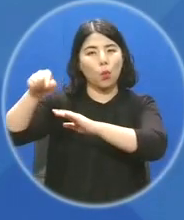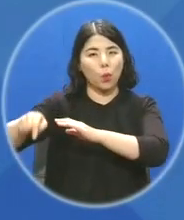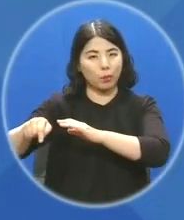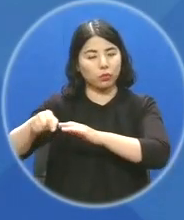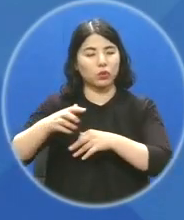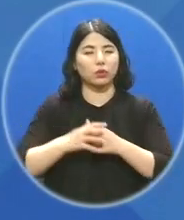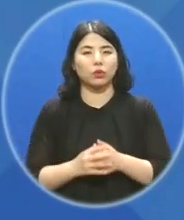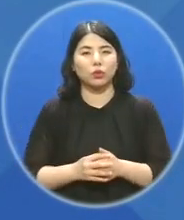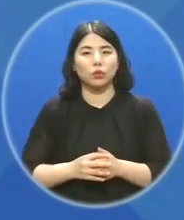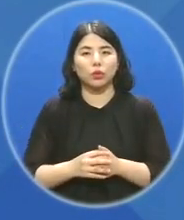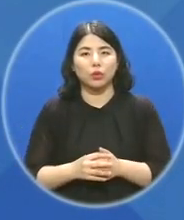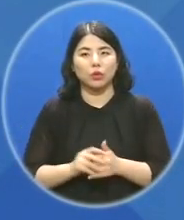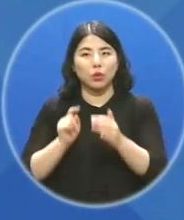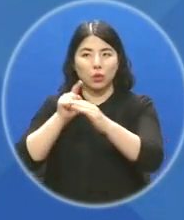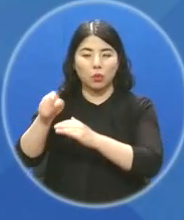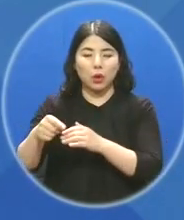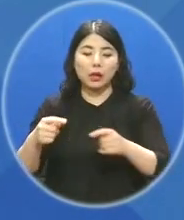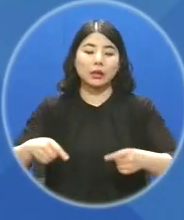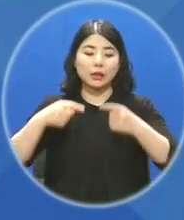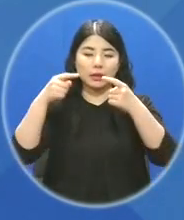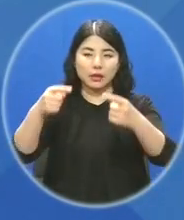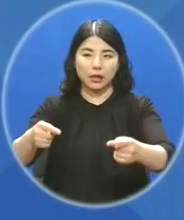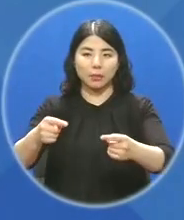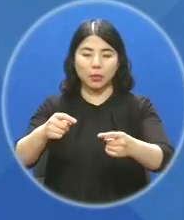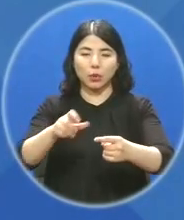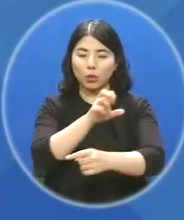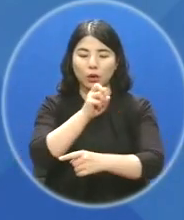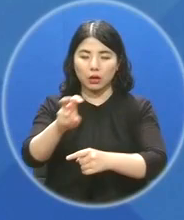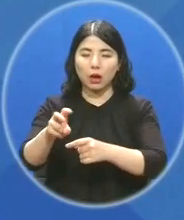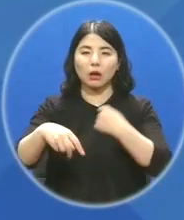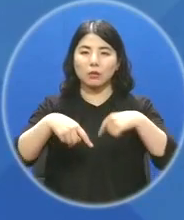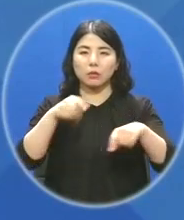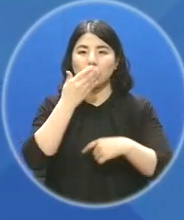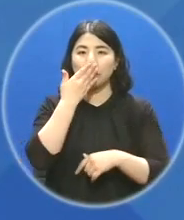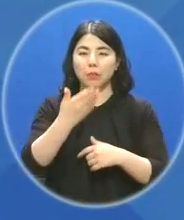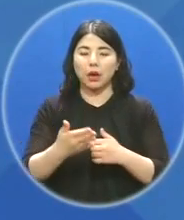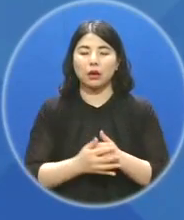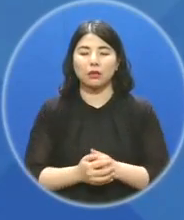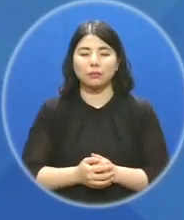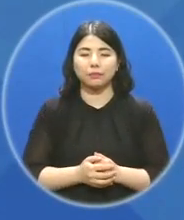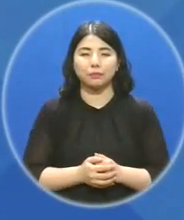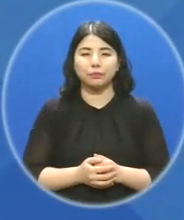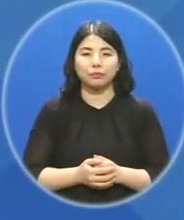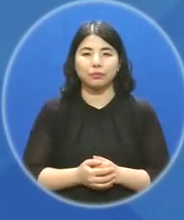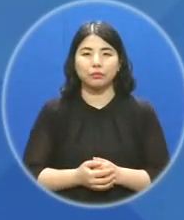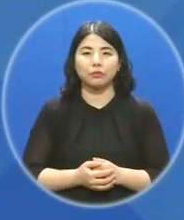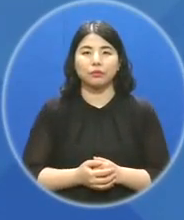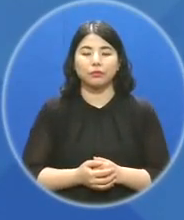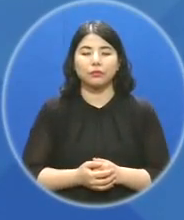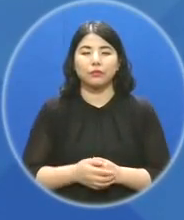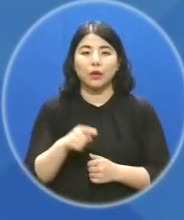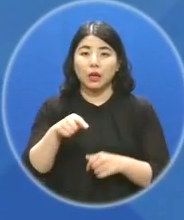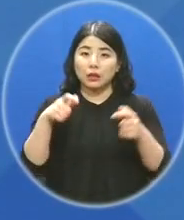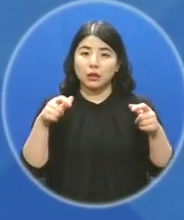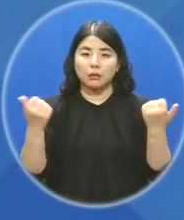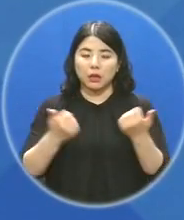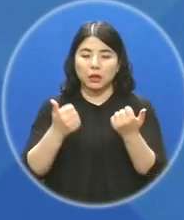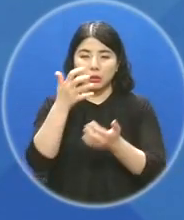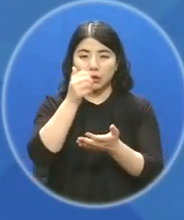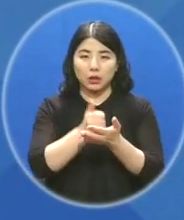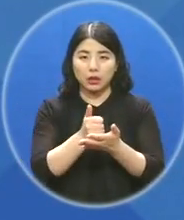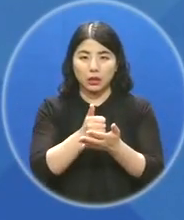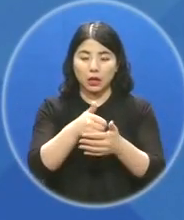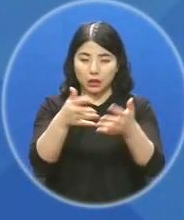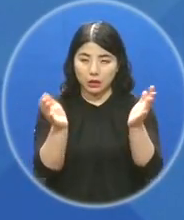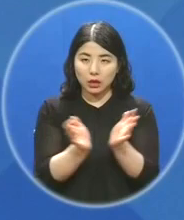좀 외부 인사들이 거기에 참여해지게 작동이 되는데 그래서 저는 이런 지방의